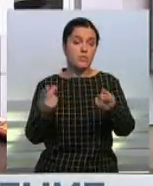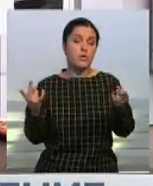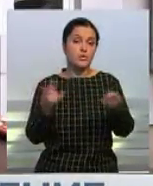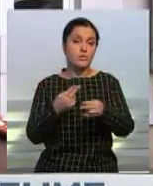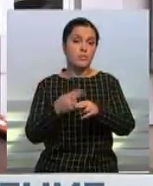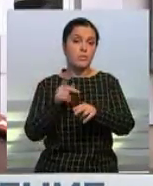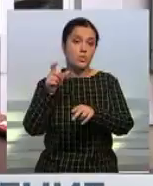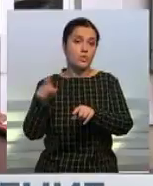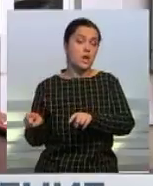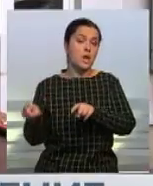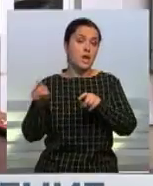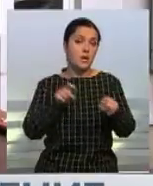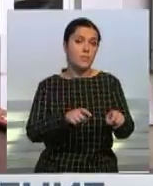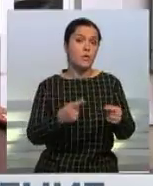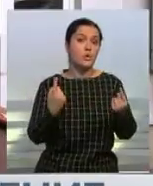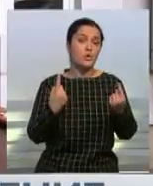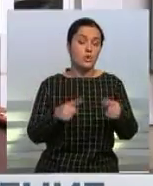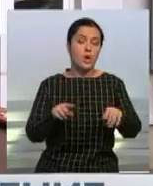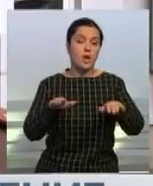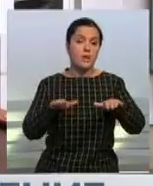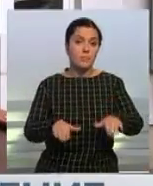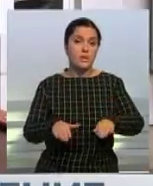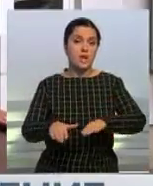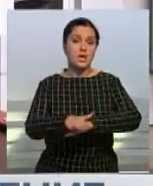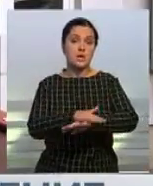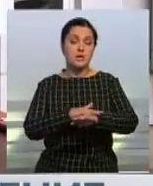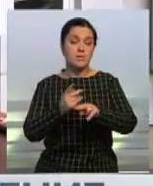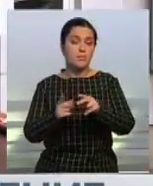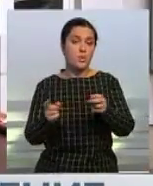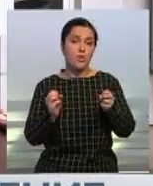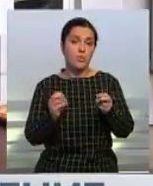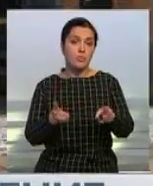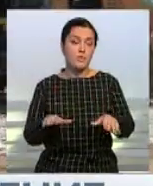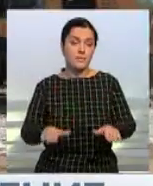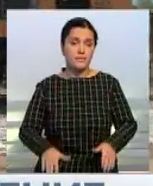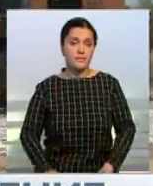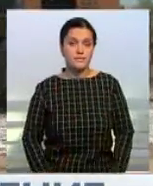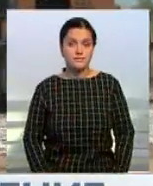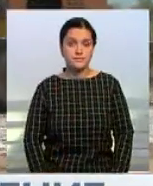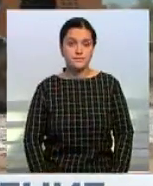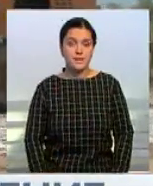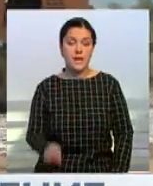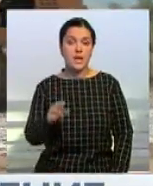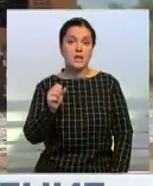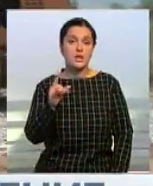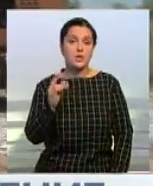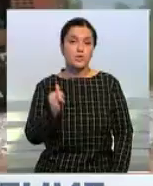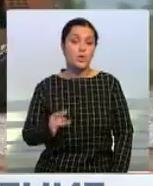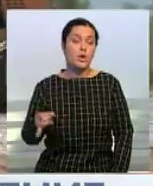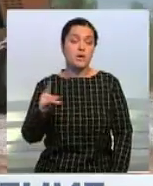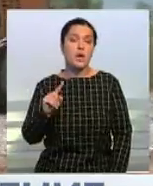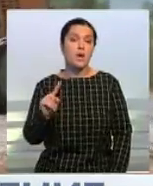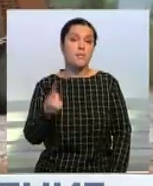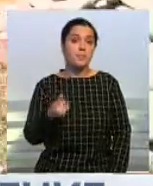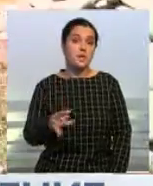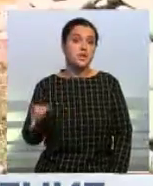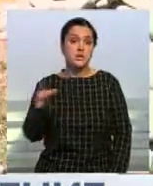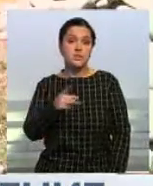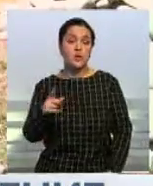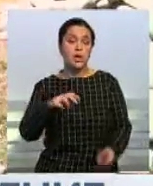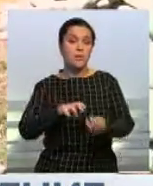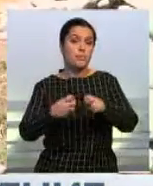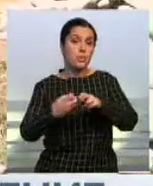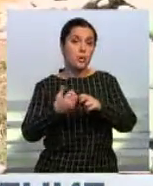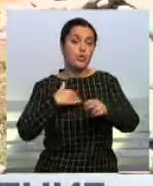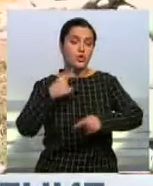организовать отселение, мероприятие по отселению населения с потенциально опасных участков. Карасуйский район – первый в республике, где проблему намерены